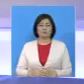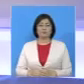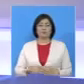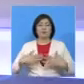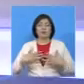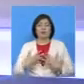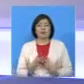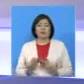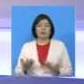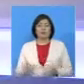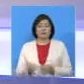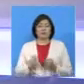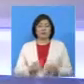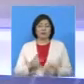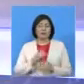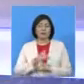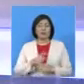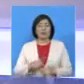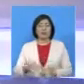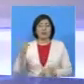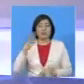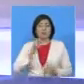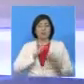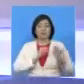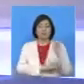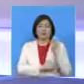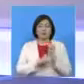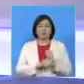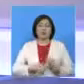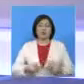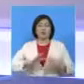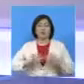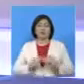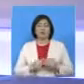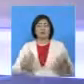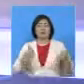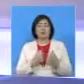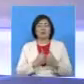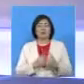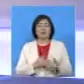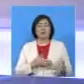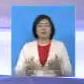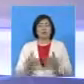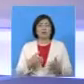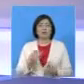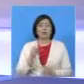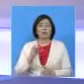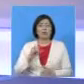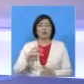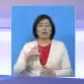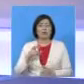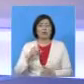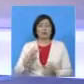Трагедия, повлекшая за собой смерть работников образования. В результате дорожной аварии, произошедшей на трассе Уилкабда, пострадали